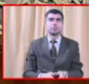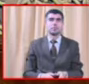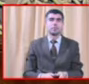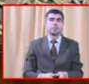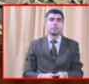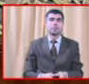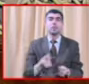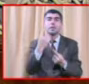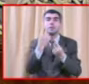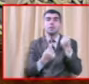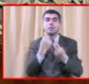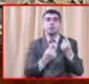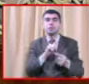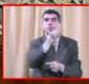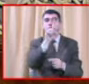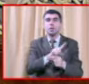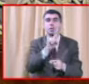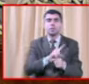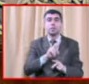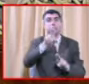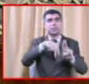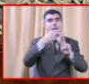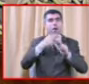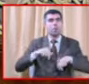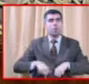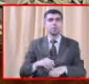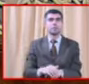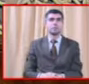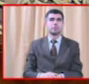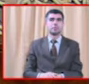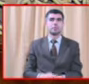هل هناك من تعقيب إضافي؟ كلمة السيد الوزير تفضل.